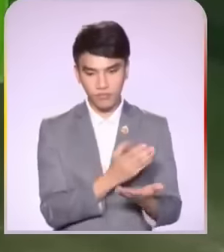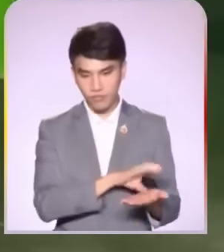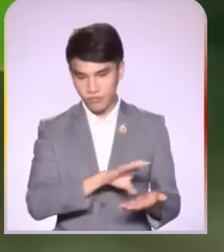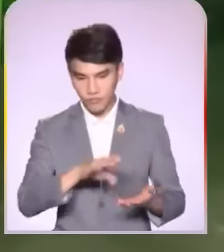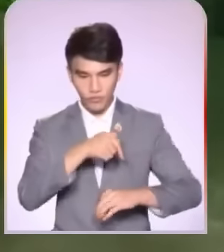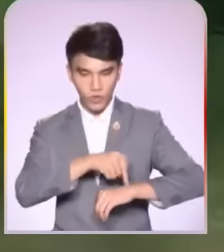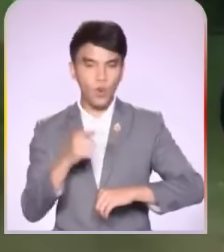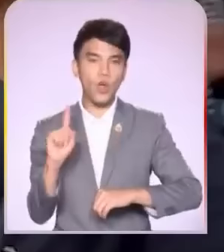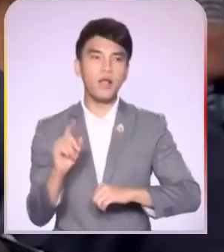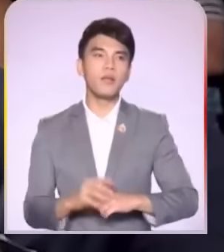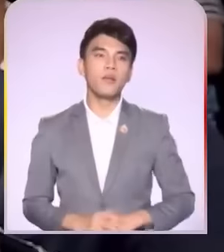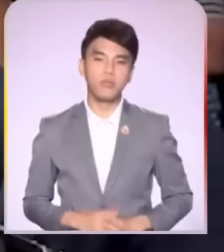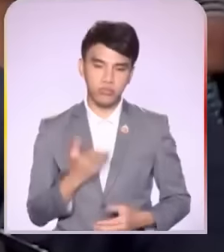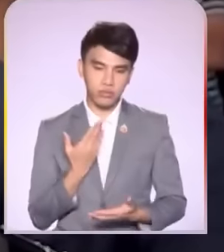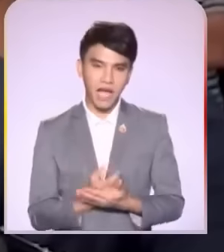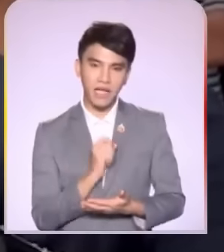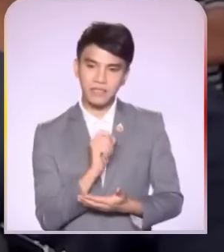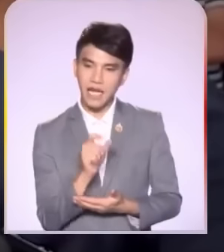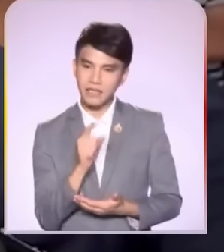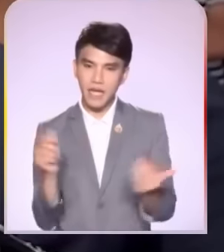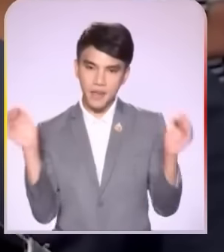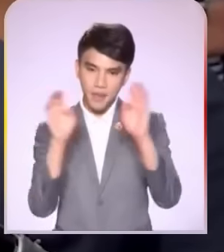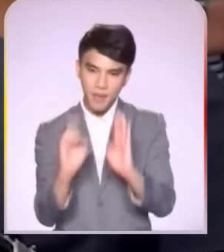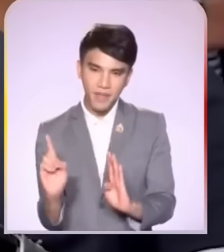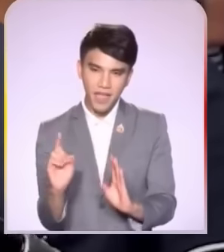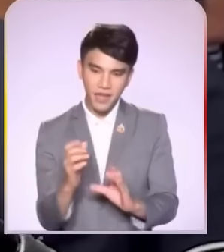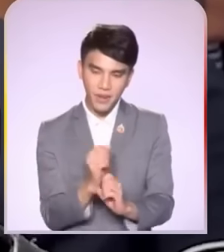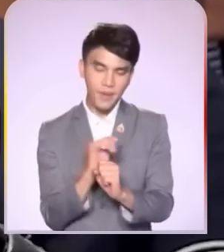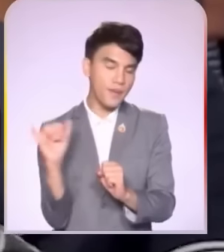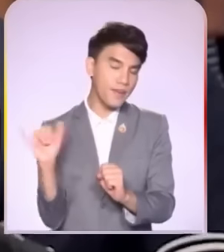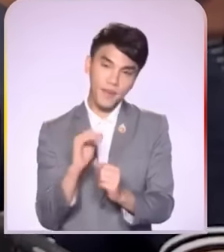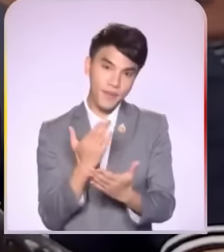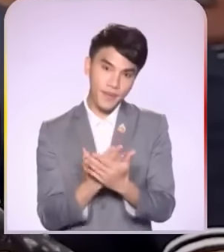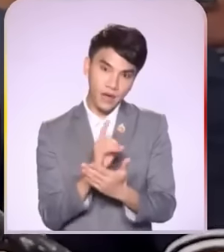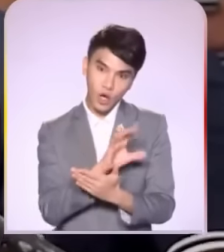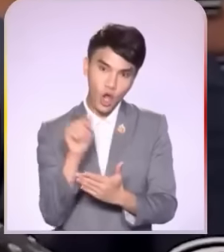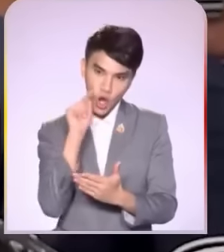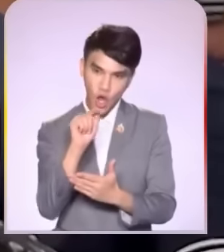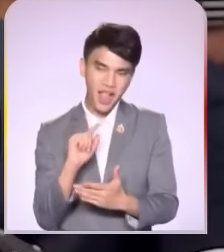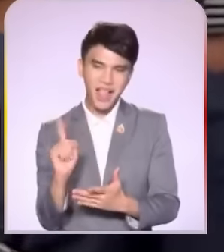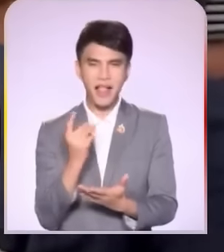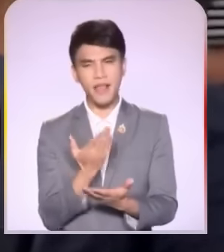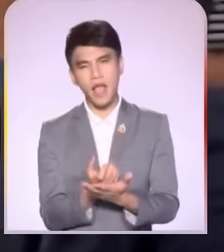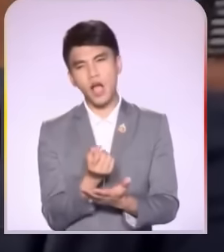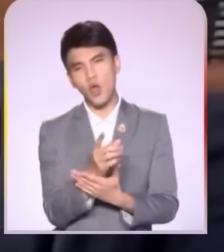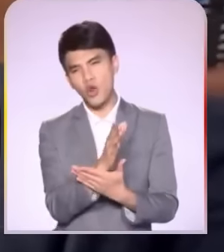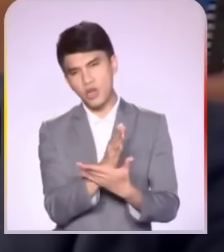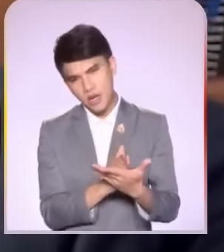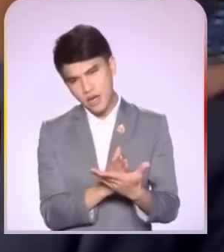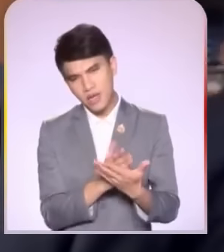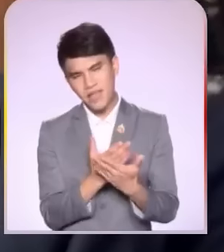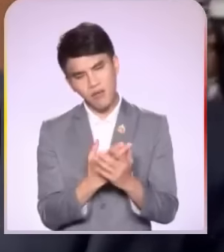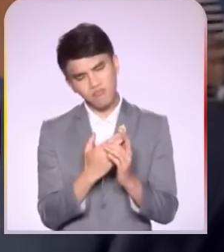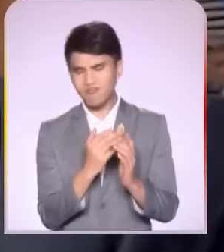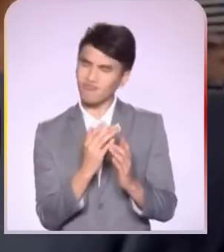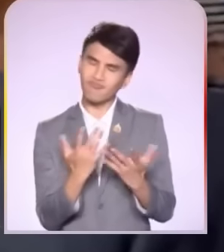ช่วงไหนและจะจ่ายเงินในรูปแบบไหนนะฮะว่าจะเป็นดิจิทัล 100% หรือไม่หรือจะเป็นเงินสดครึ่งนึงดิจิต